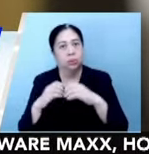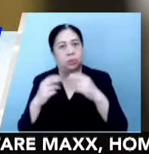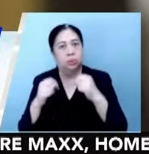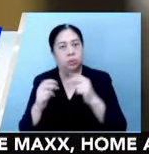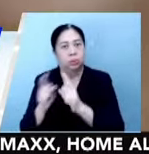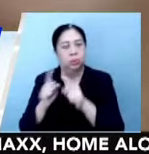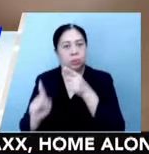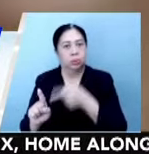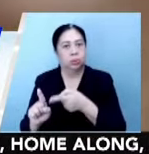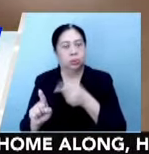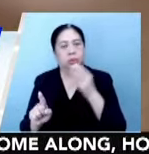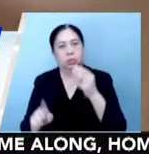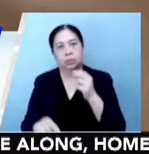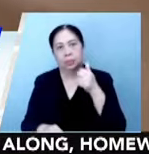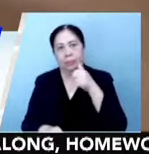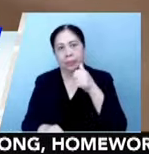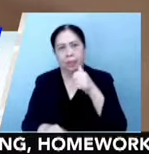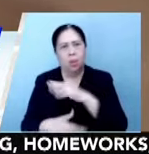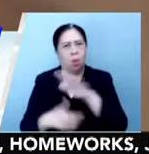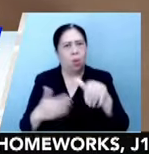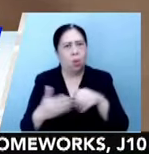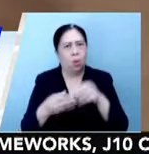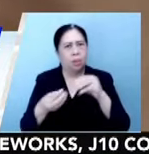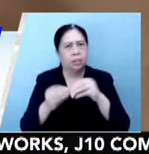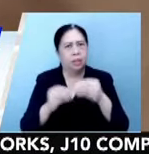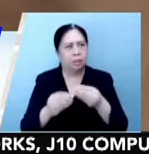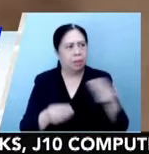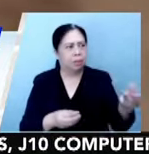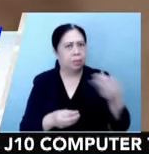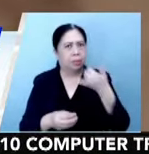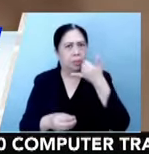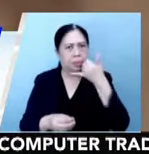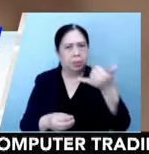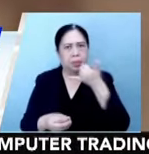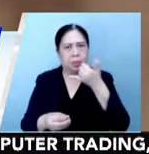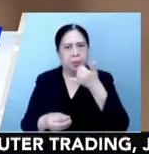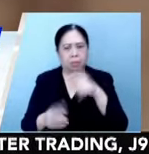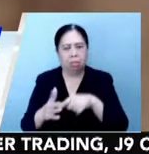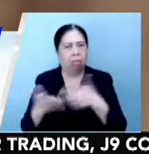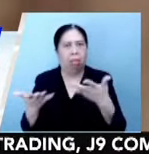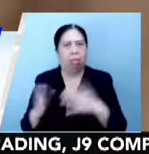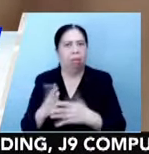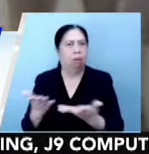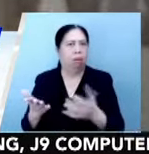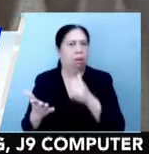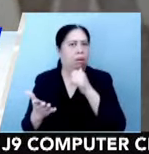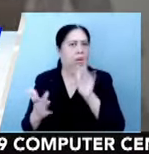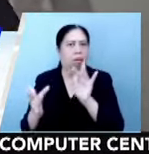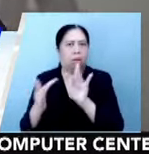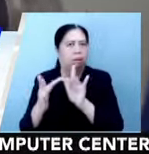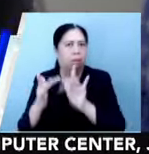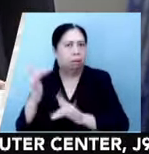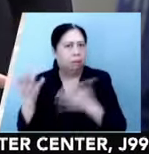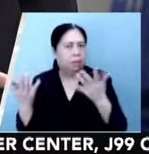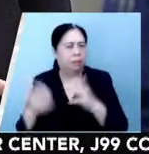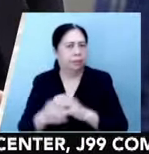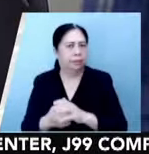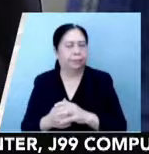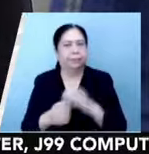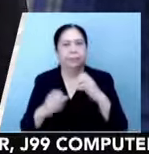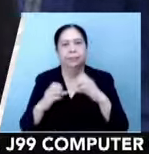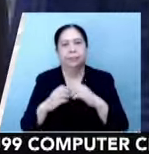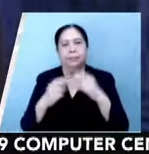Alfaro pero lahat ng numerong ibinigay sa amin ng mga complainant ay hindi makontak. Para sa GMA Integrated